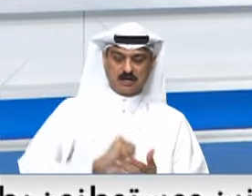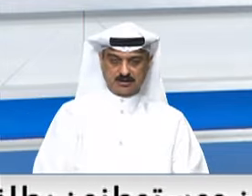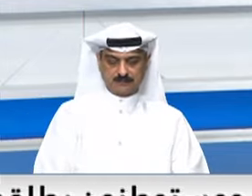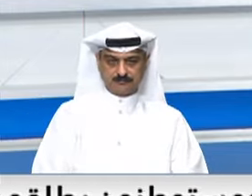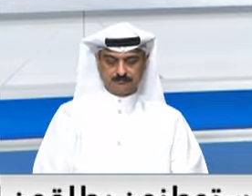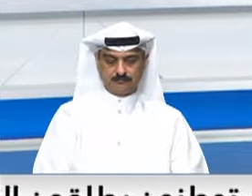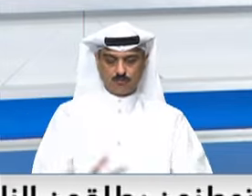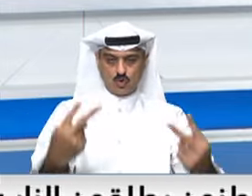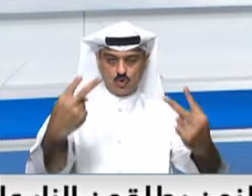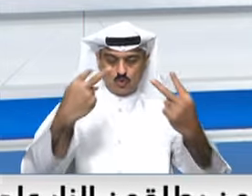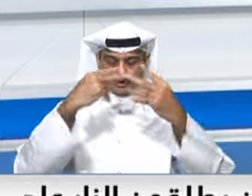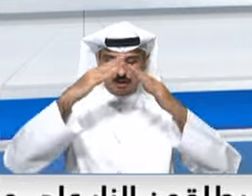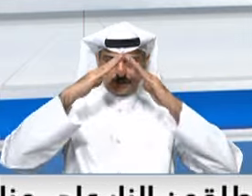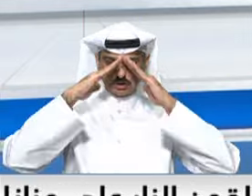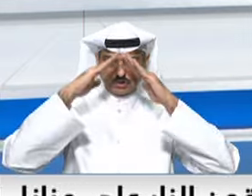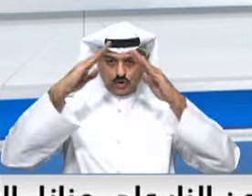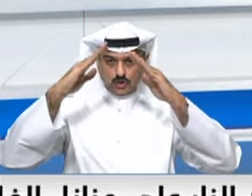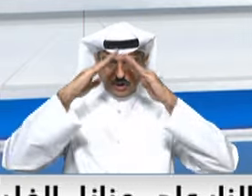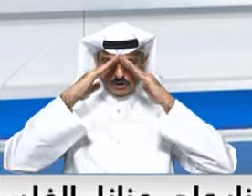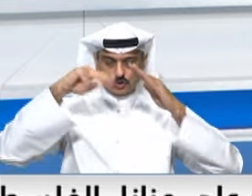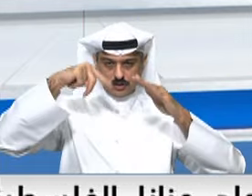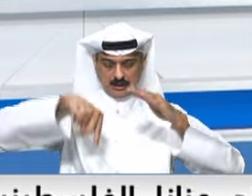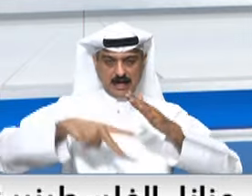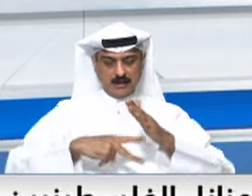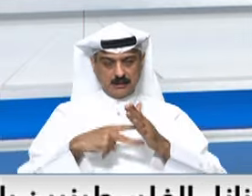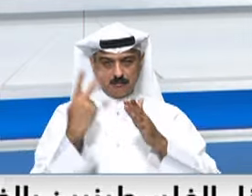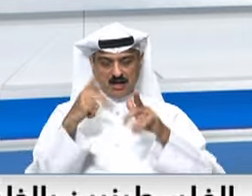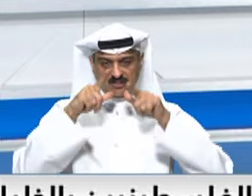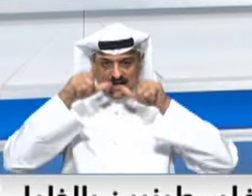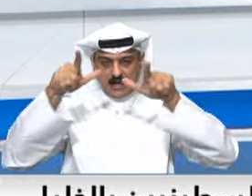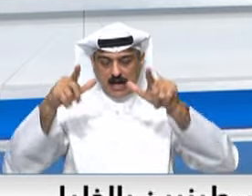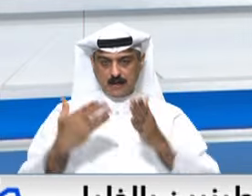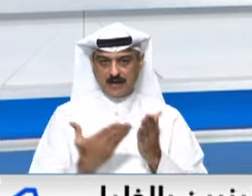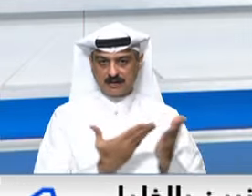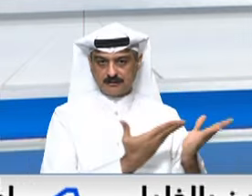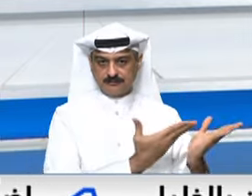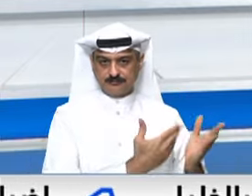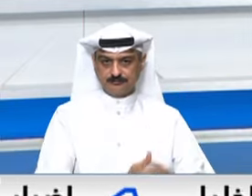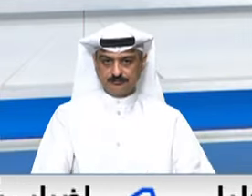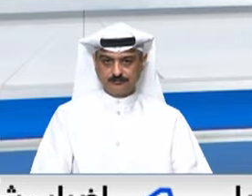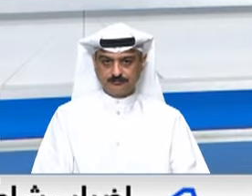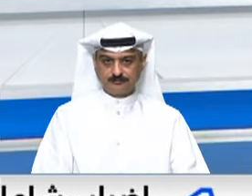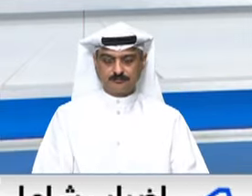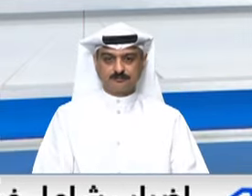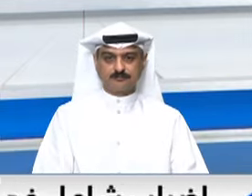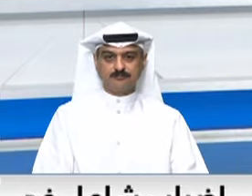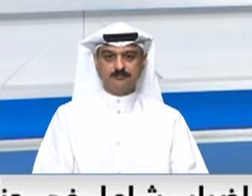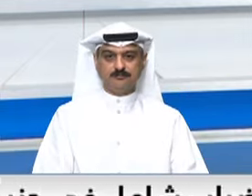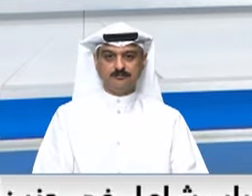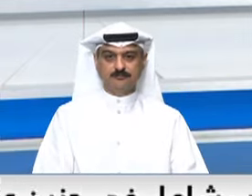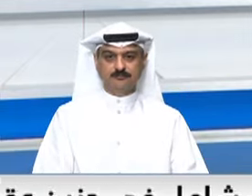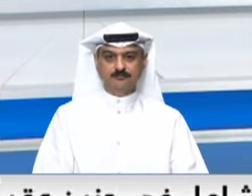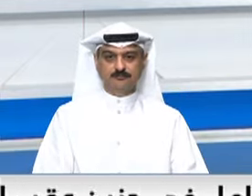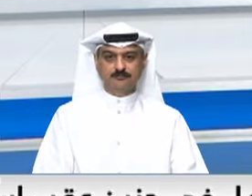مئوية. أعزائي المشاهدين إلى هنا تنتهي نشرتنا الجوية، شكرا على حسن المتابعة والآن ننتقل إلى الزملاء في الاستديو.